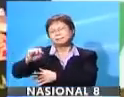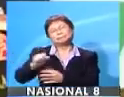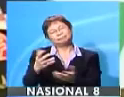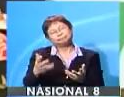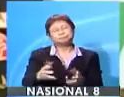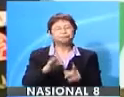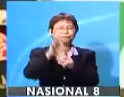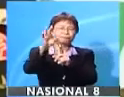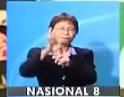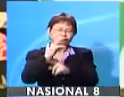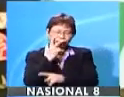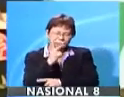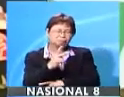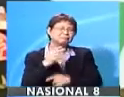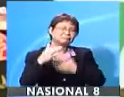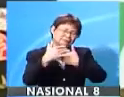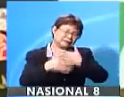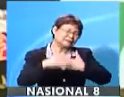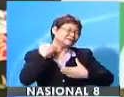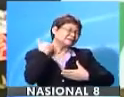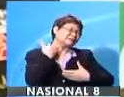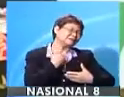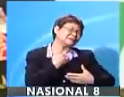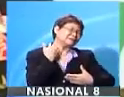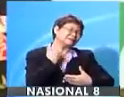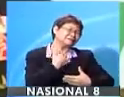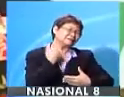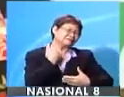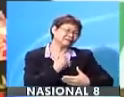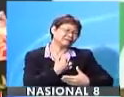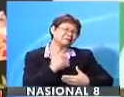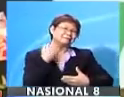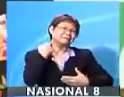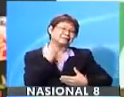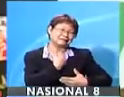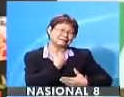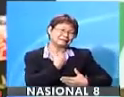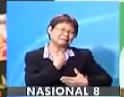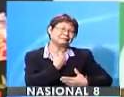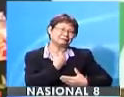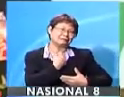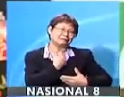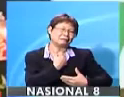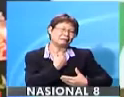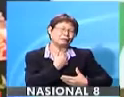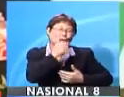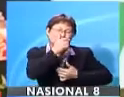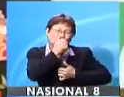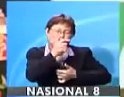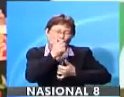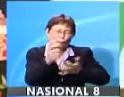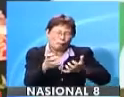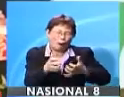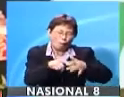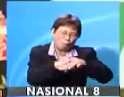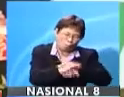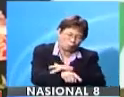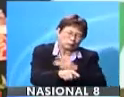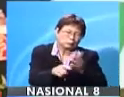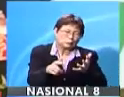tengok pada luka pada leher tersebut tu memang dia mempunyai satu tendensi ataupun kecenderungan untuk membunuh,